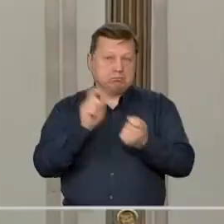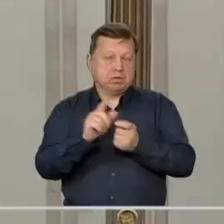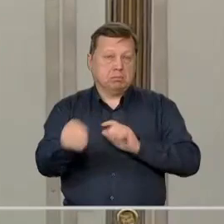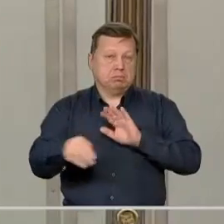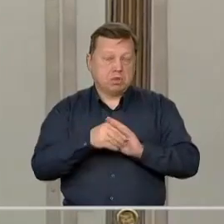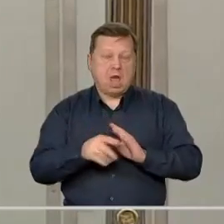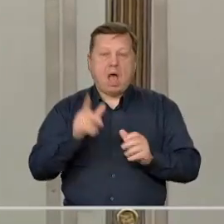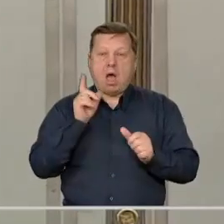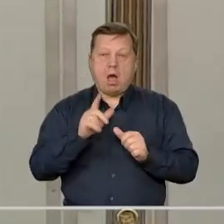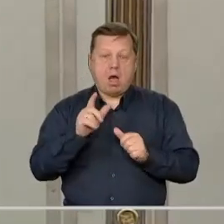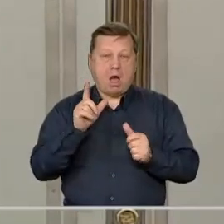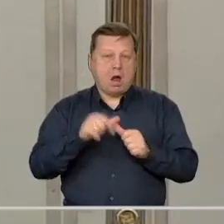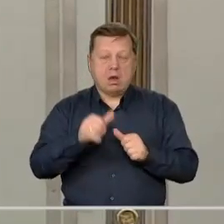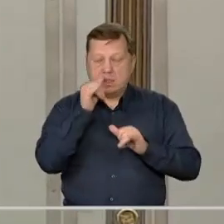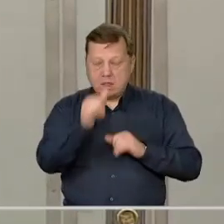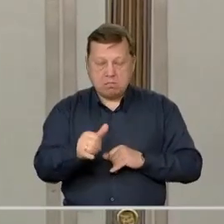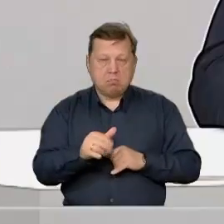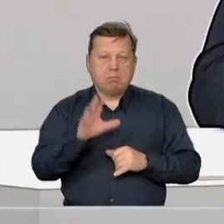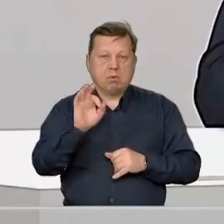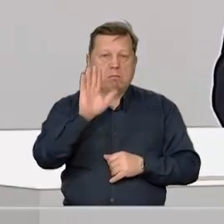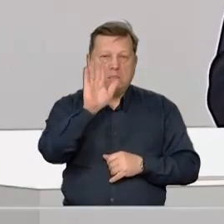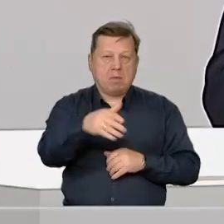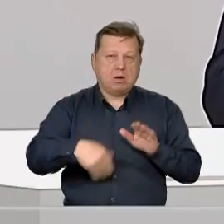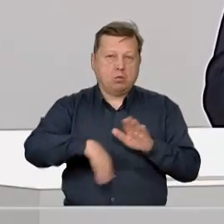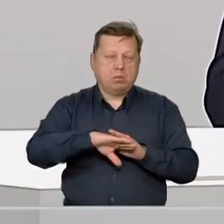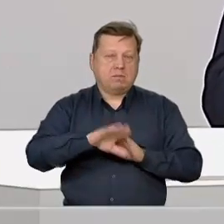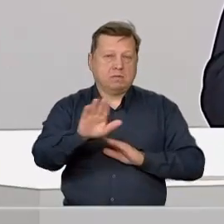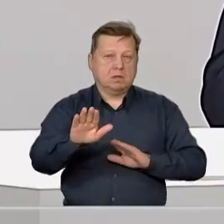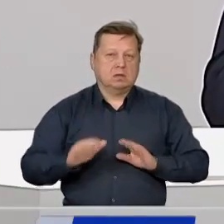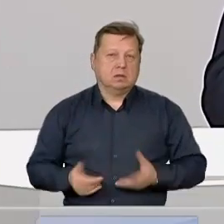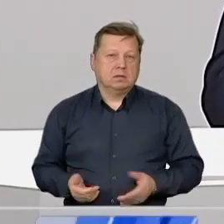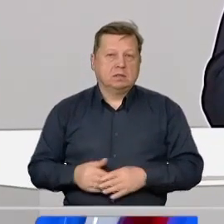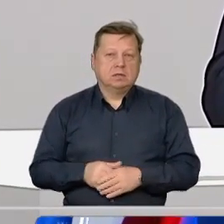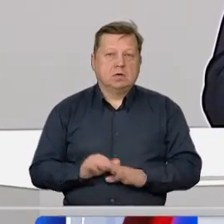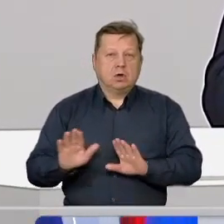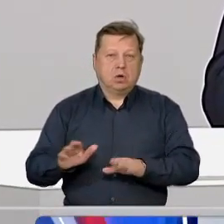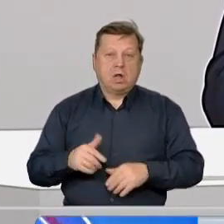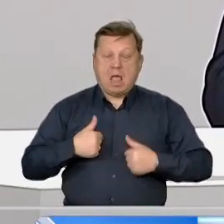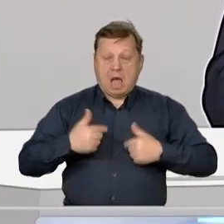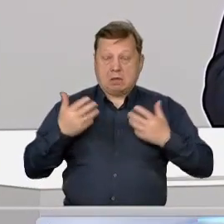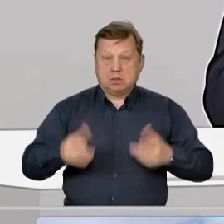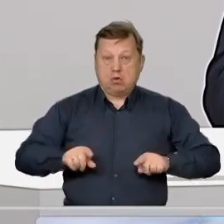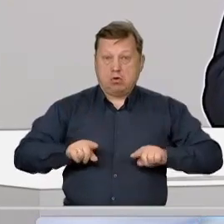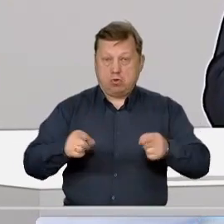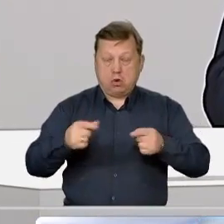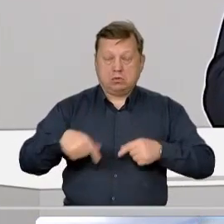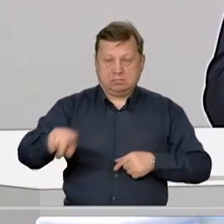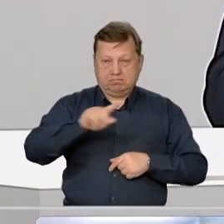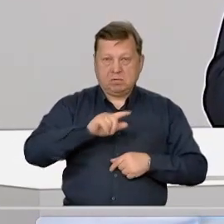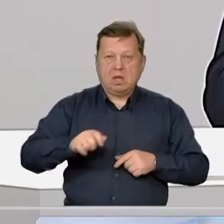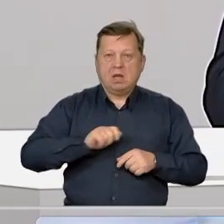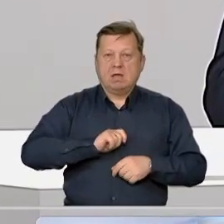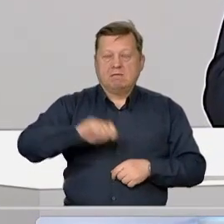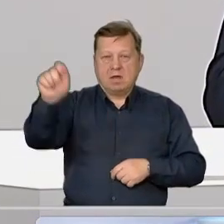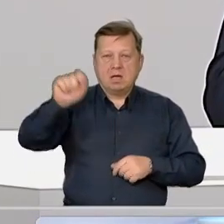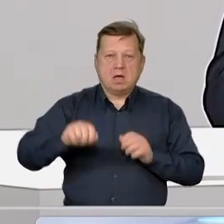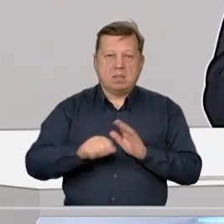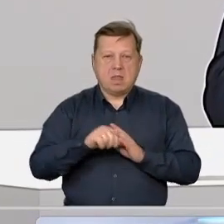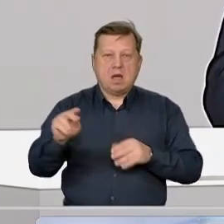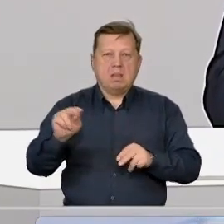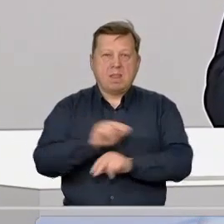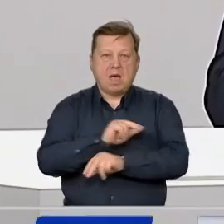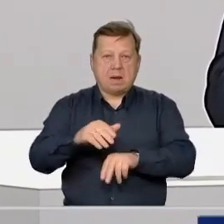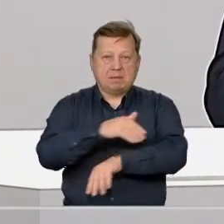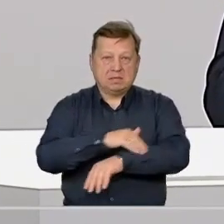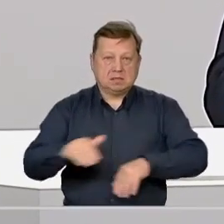nie może tego zrobić, bo chroni go immunitet. Ja chciałem pomagać chorym ludziom w organizowaniu wyjazdów na terapie zagraniczne.